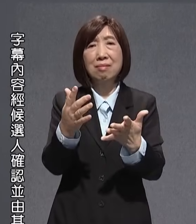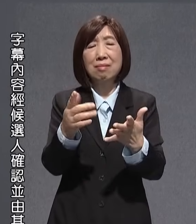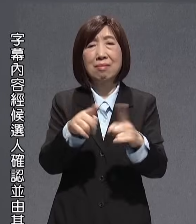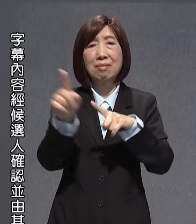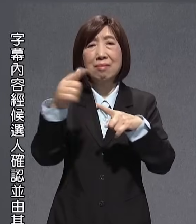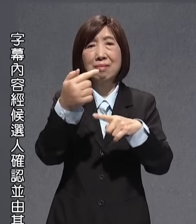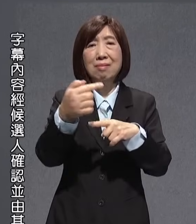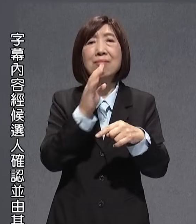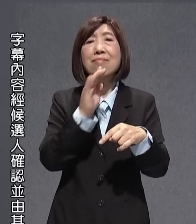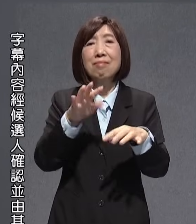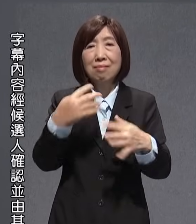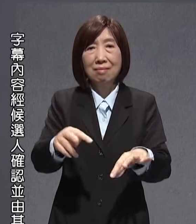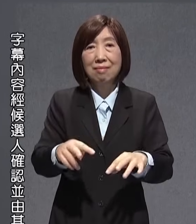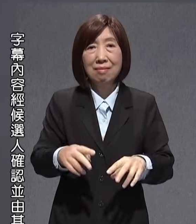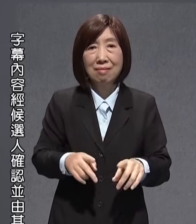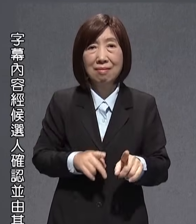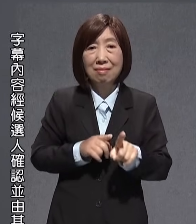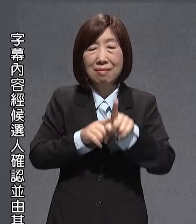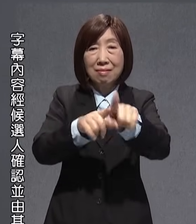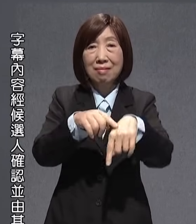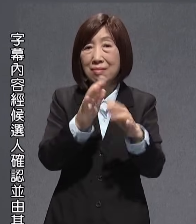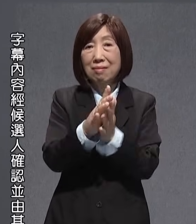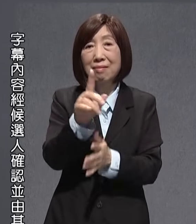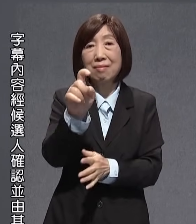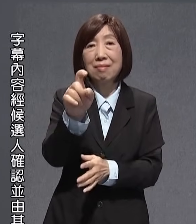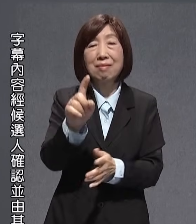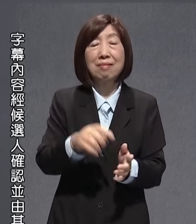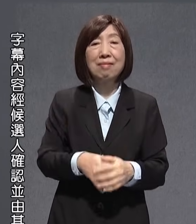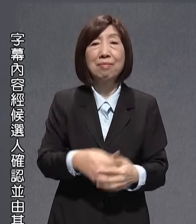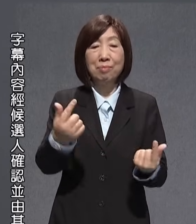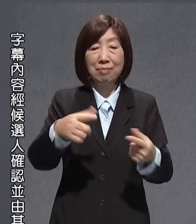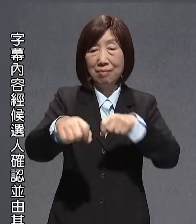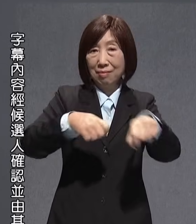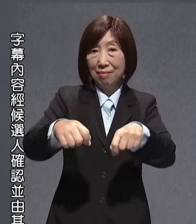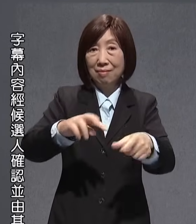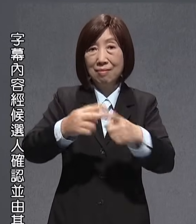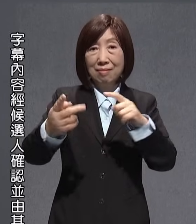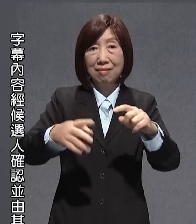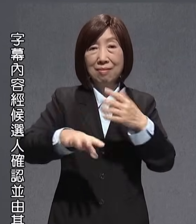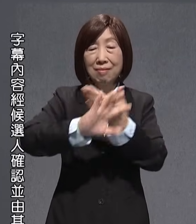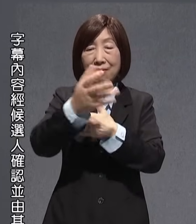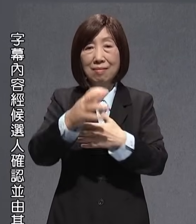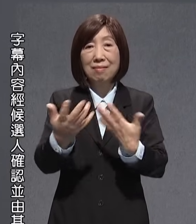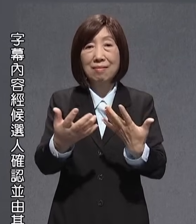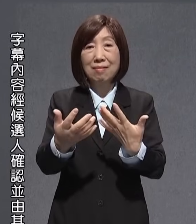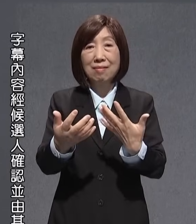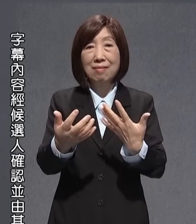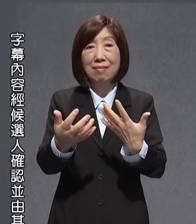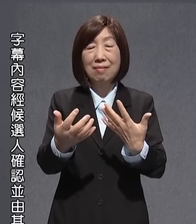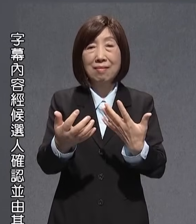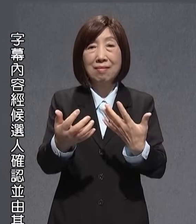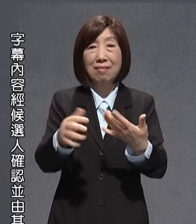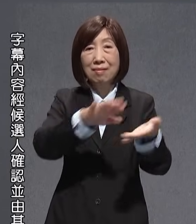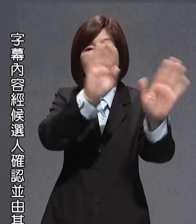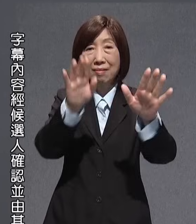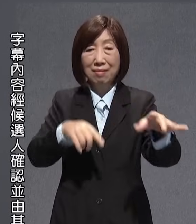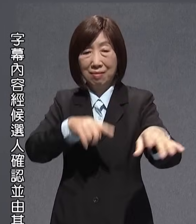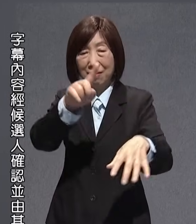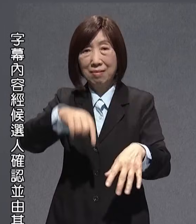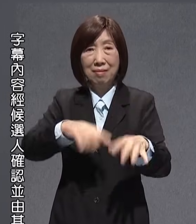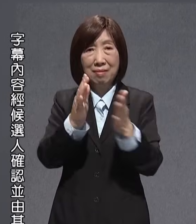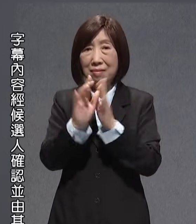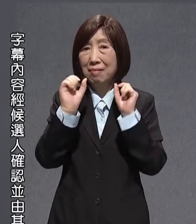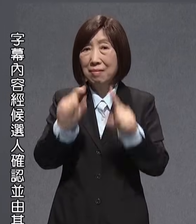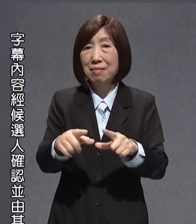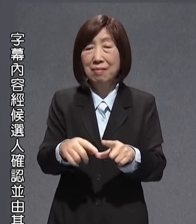你现在追赶都来不及了，而且你的整个政策跟国际的整个潮流是背道而驰。